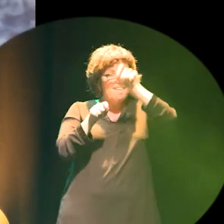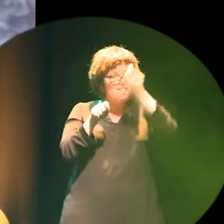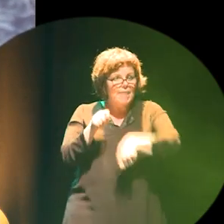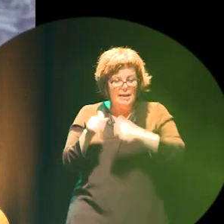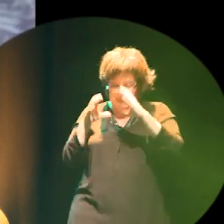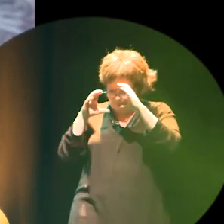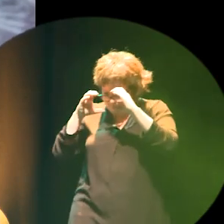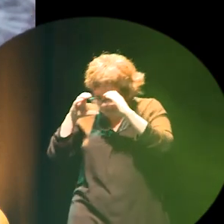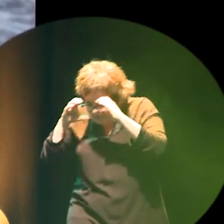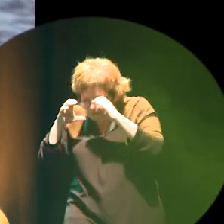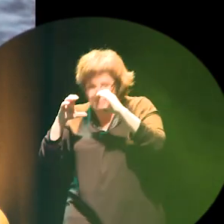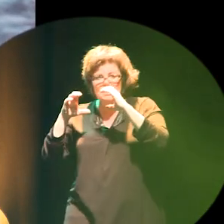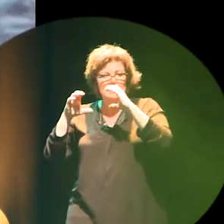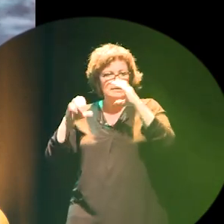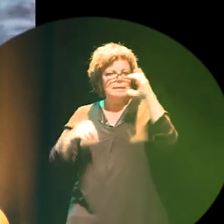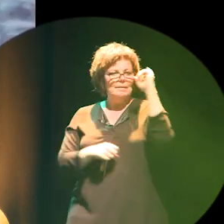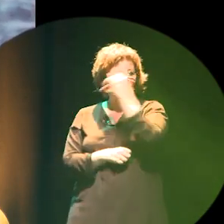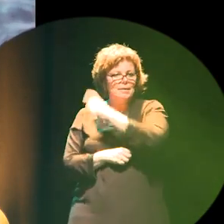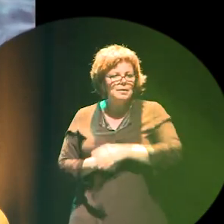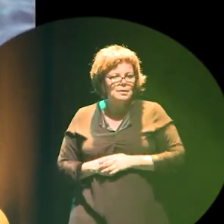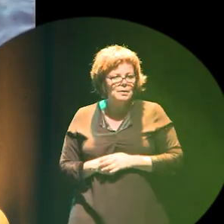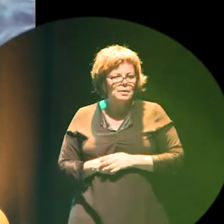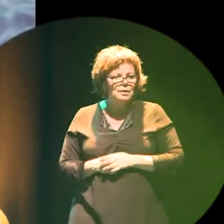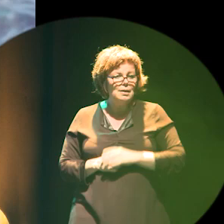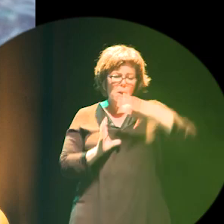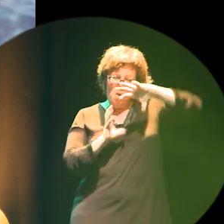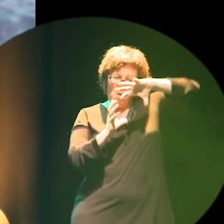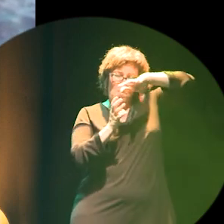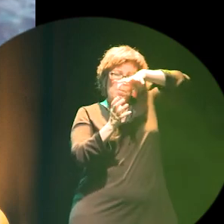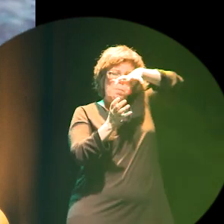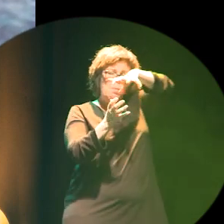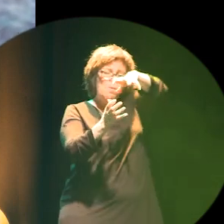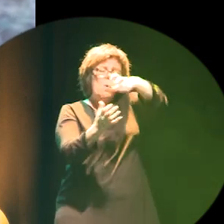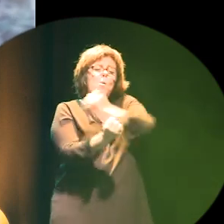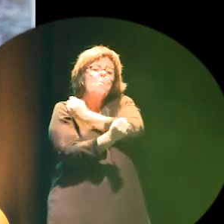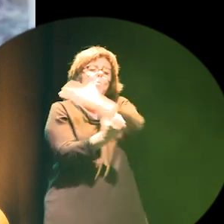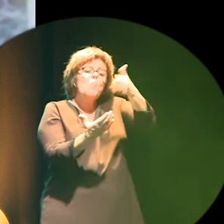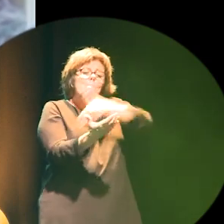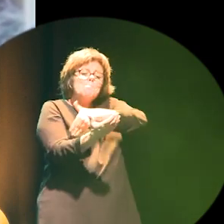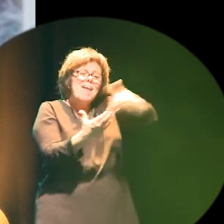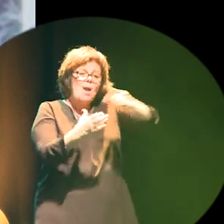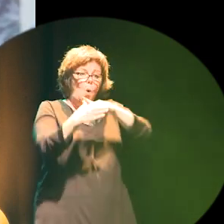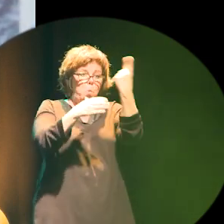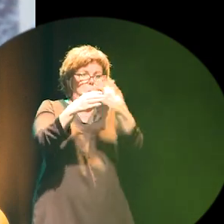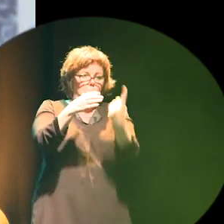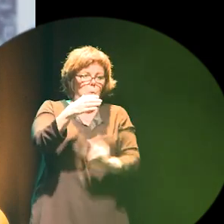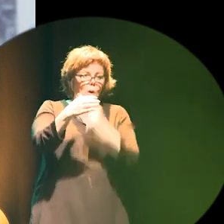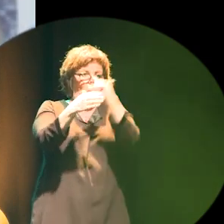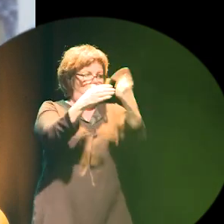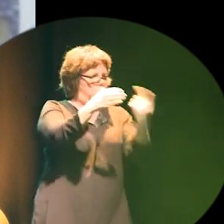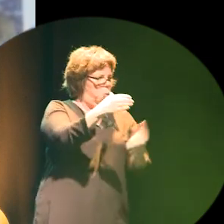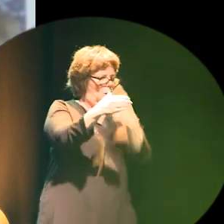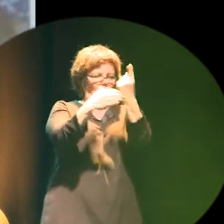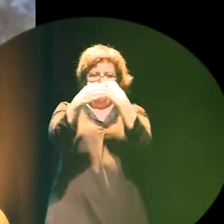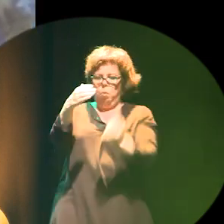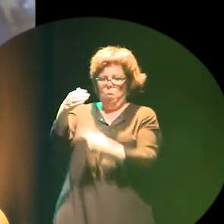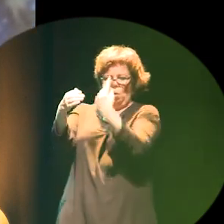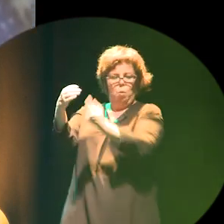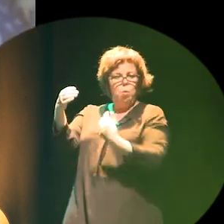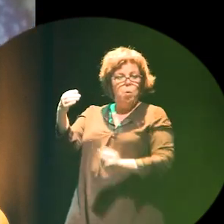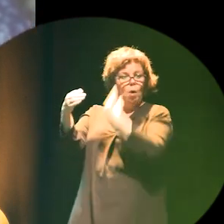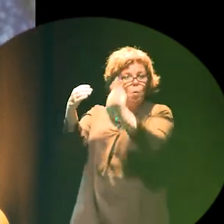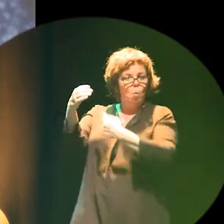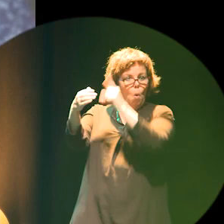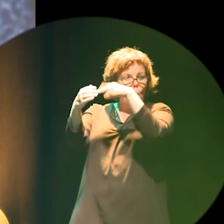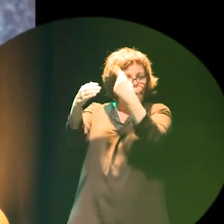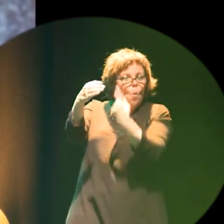Il existe des millions de tourbillons de plusieurs centaines de kilomètres à plusieurs dizaines de mètres qui transportent avec eux le phytoplancton, créant des